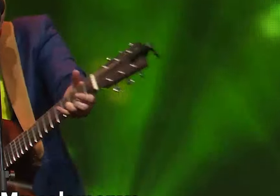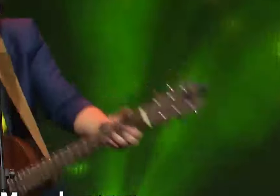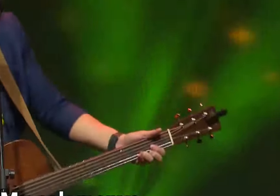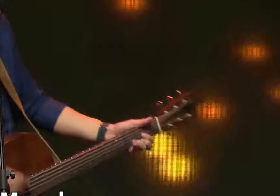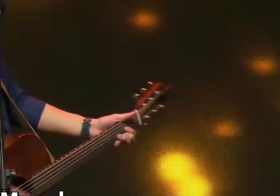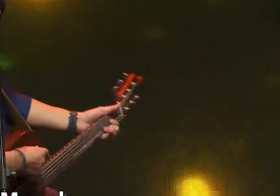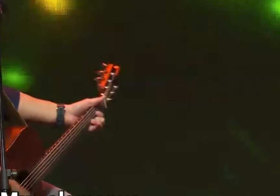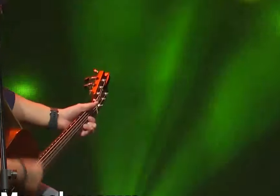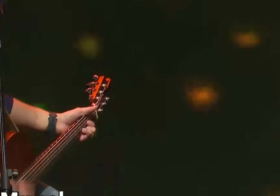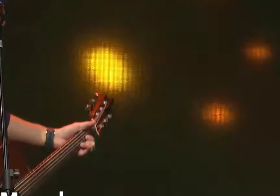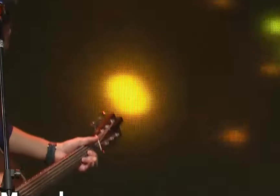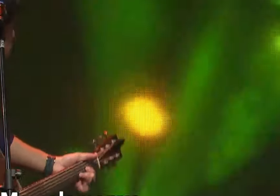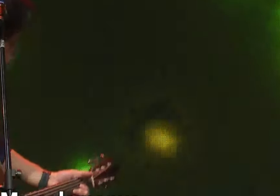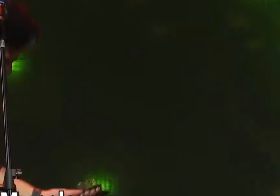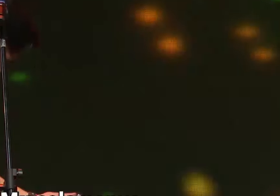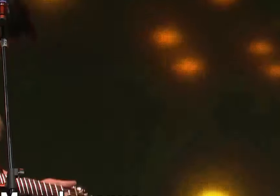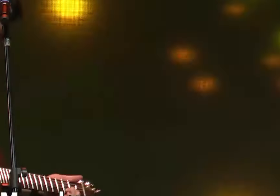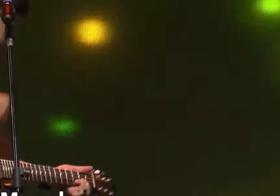hancur.